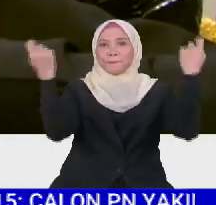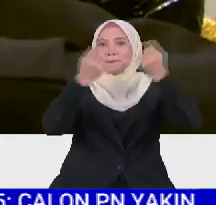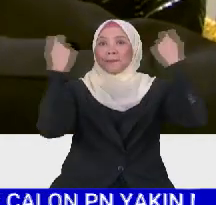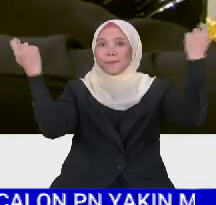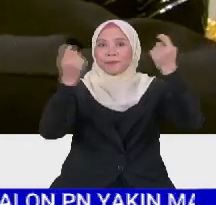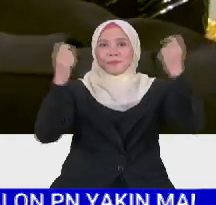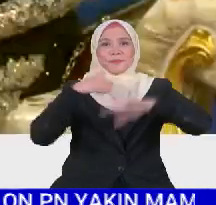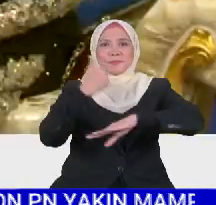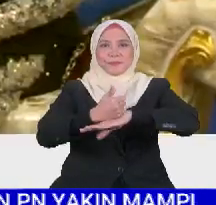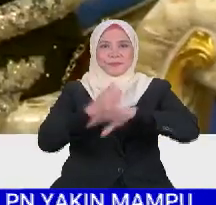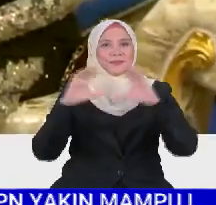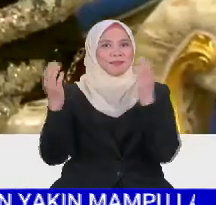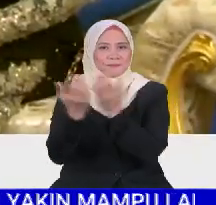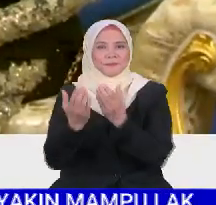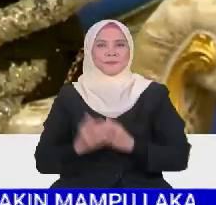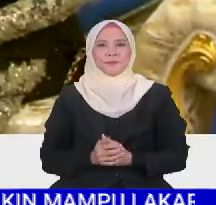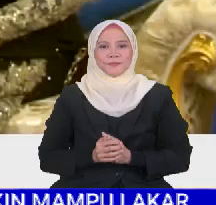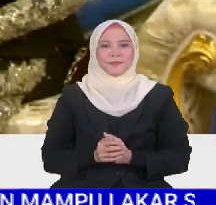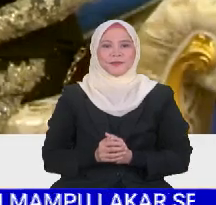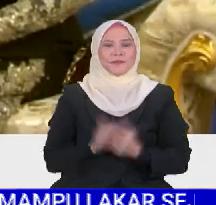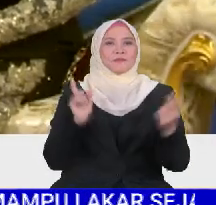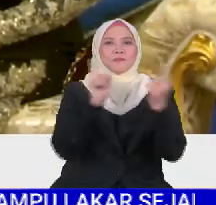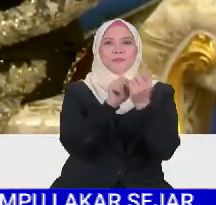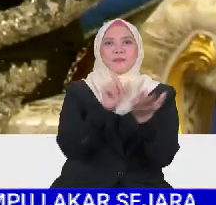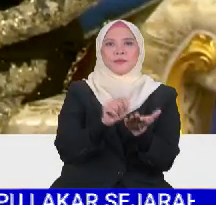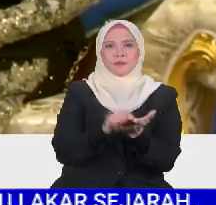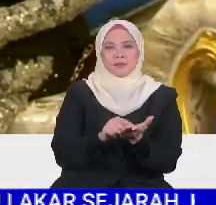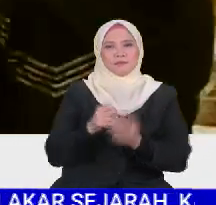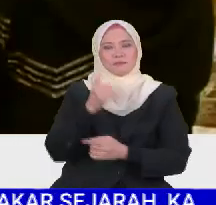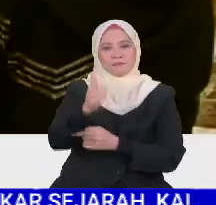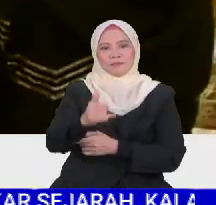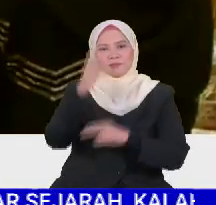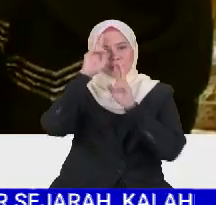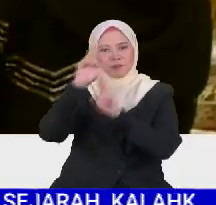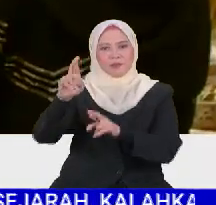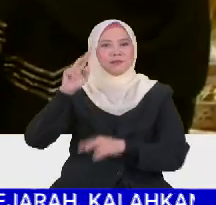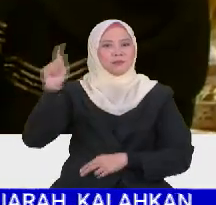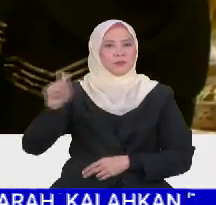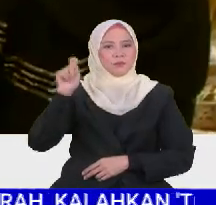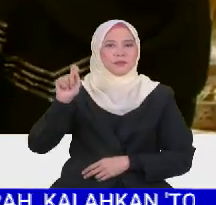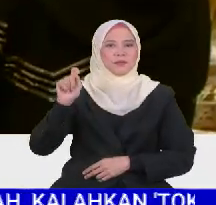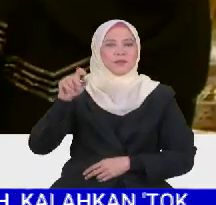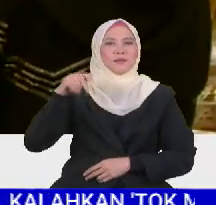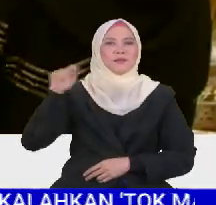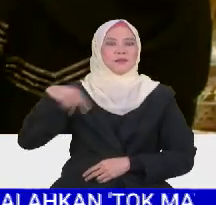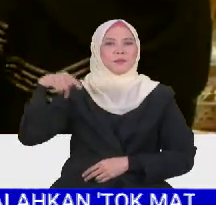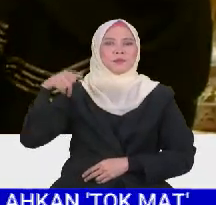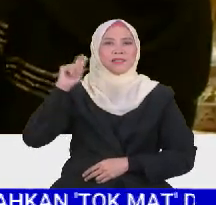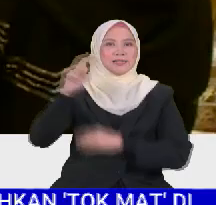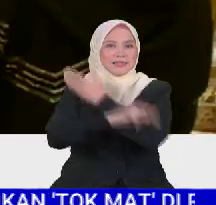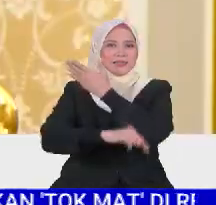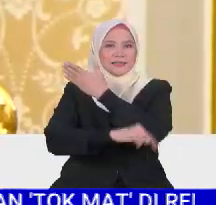Kamila beliau ditemui dia selepas mengadakan kunjungan hormat terhadap istri tuan yang terutama yang dipertuan Negeri